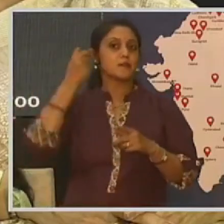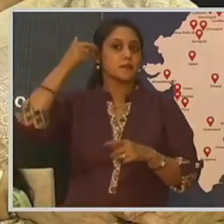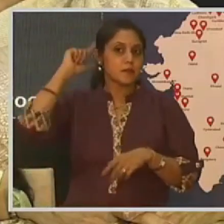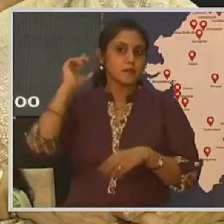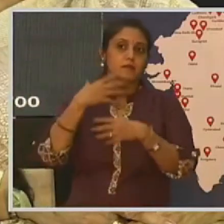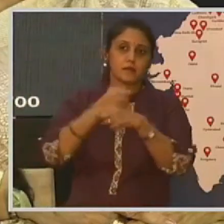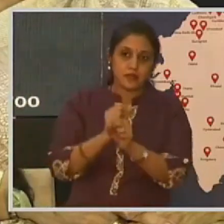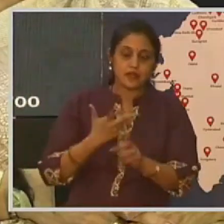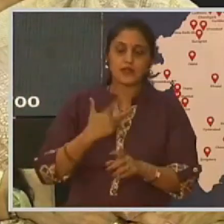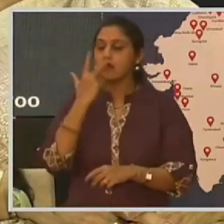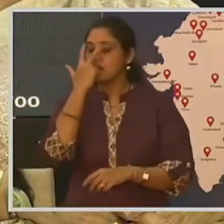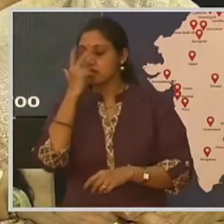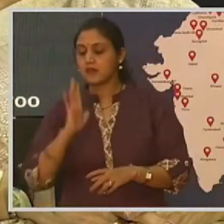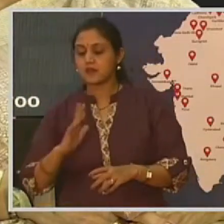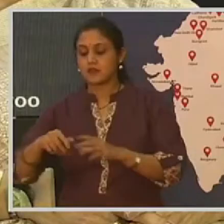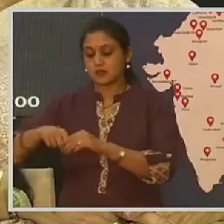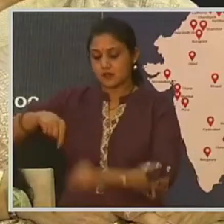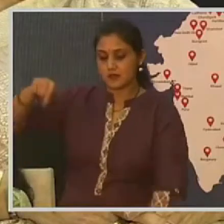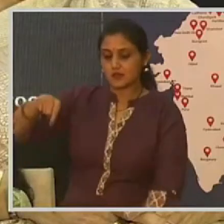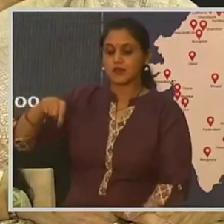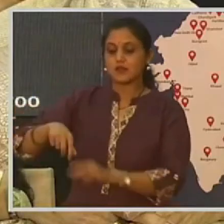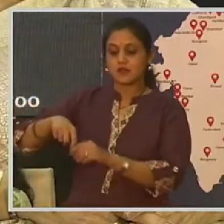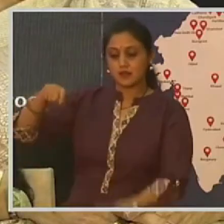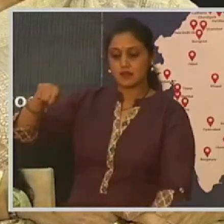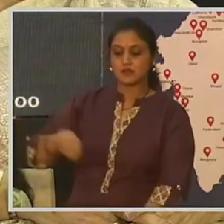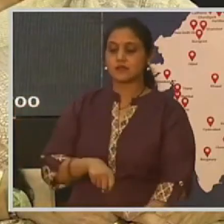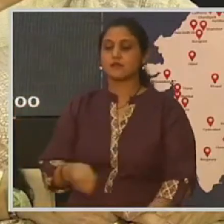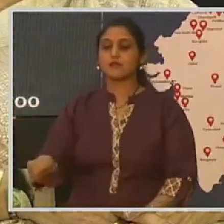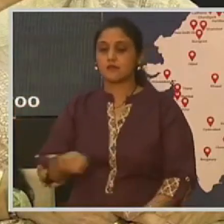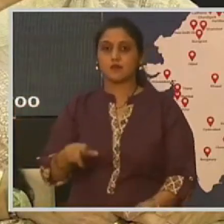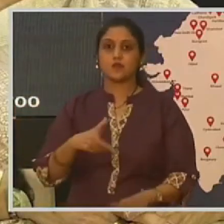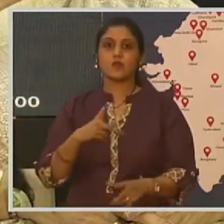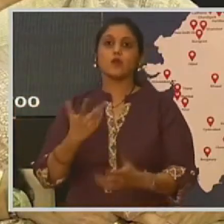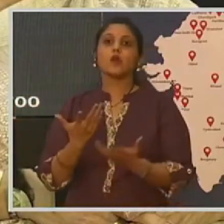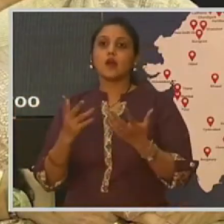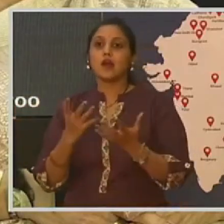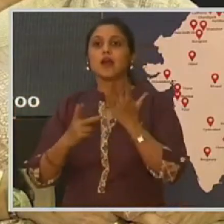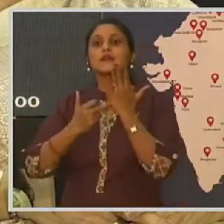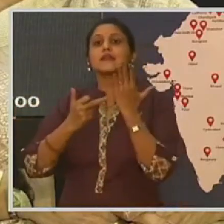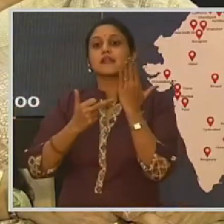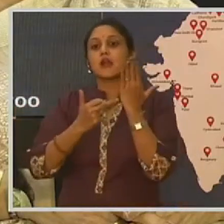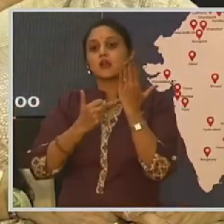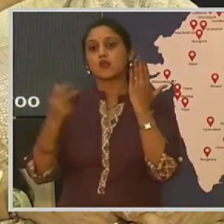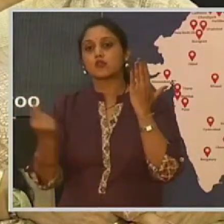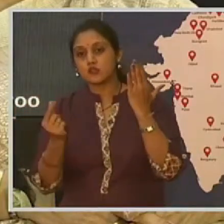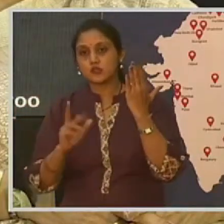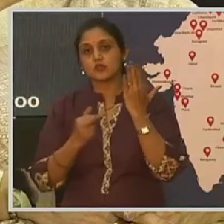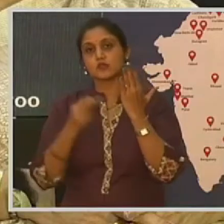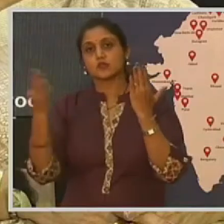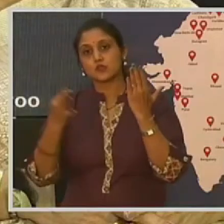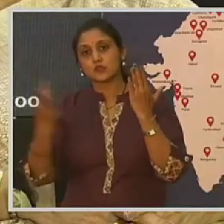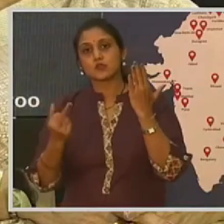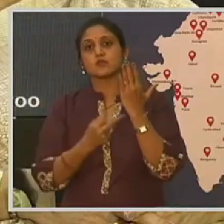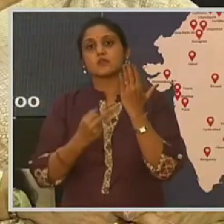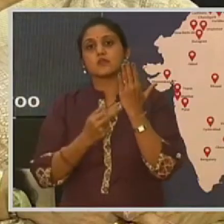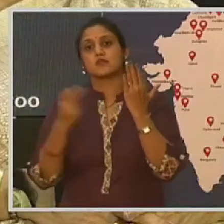उनके साथ वो हमारे तरह लाइफ को एक्सेस कर सकें, इसलिए है। इसके साथ साथ कम्युनिकेशन, व्हेन आई टॉक